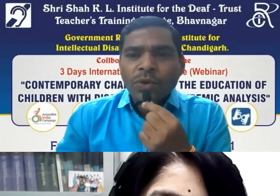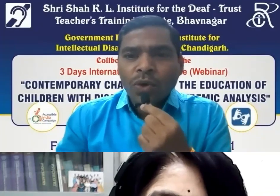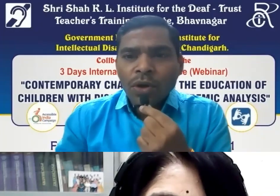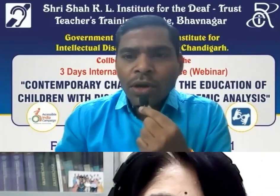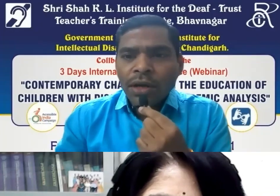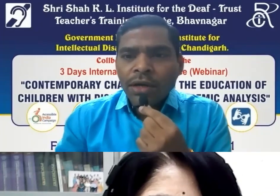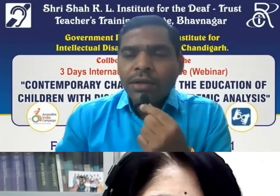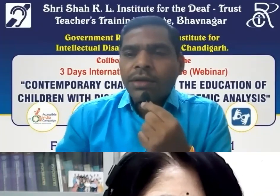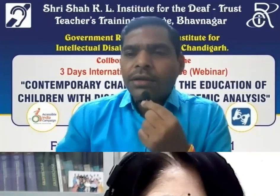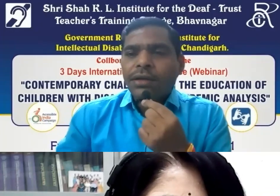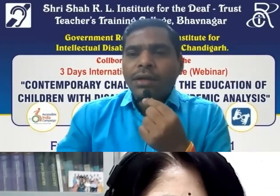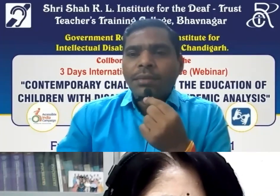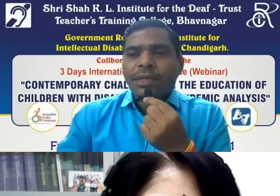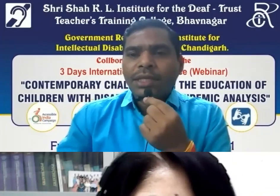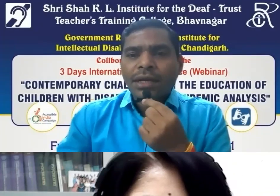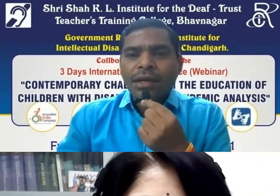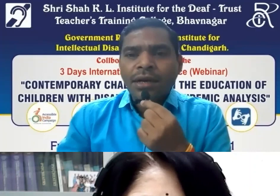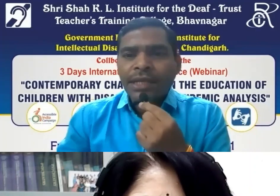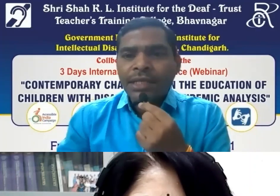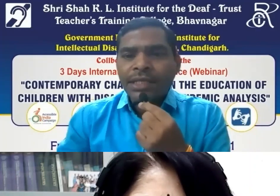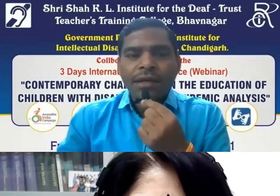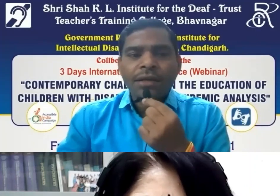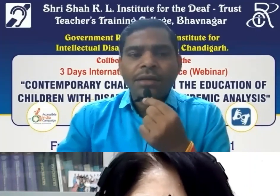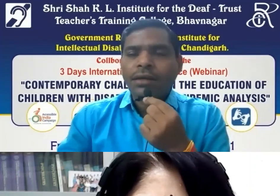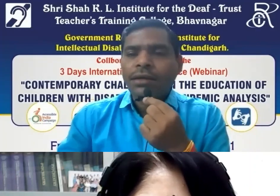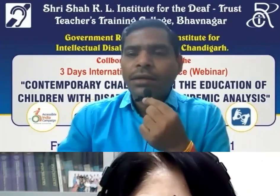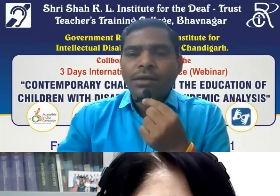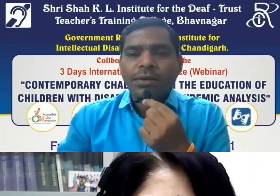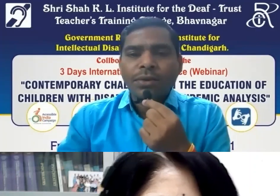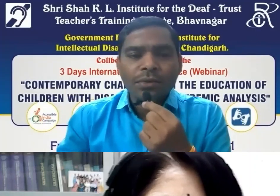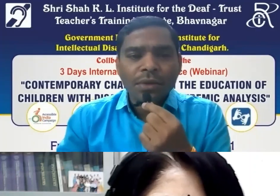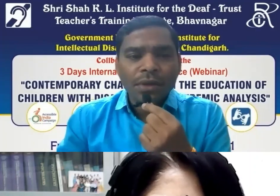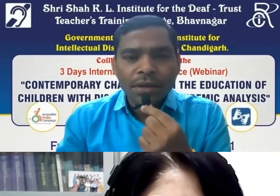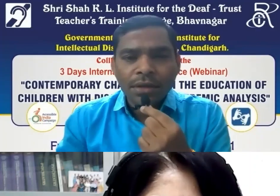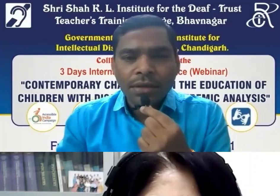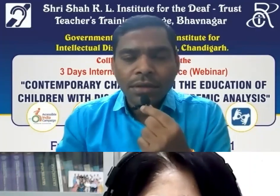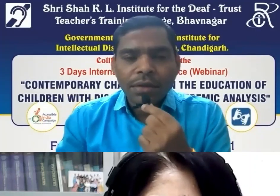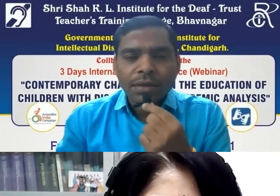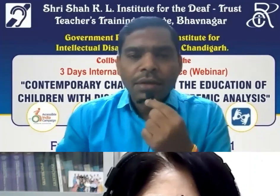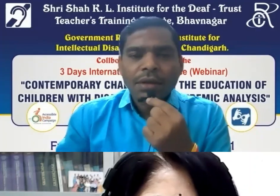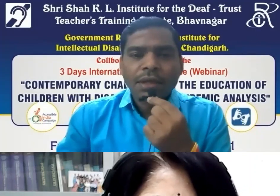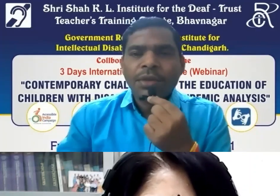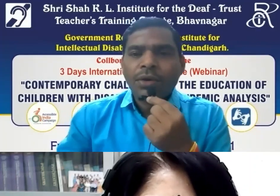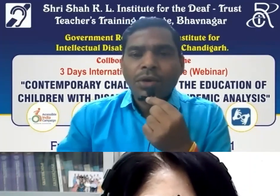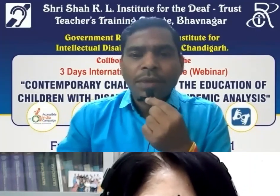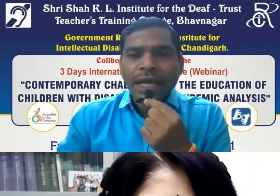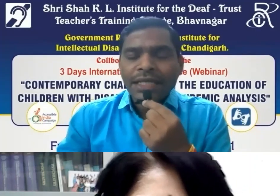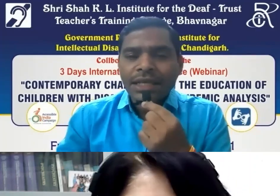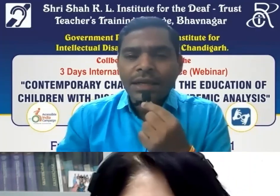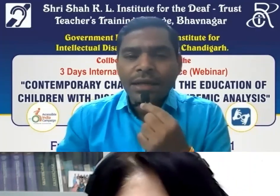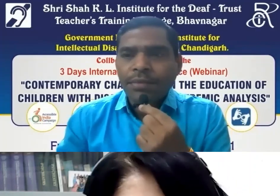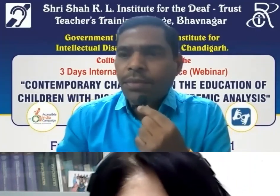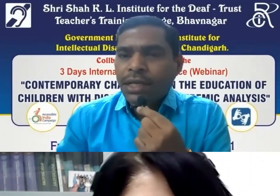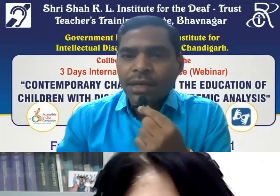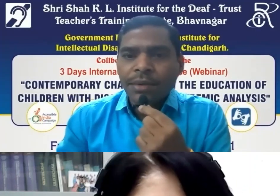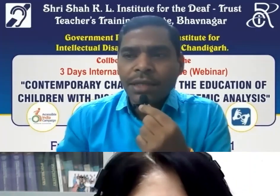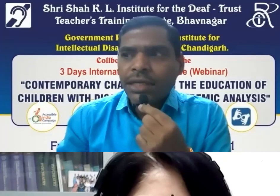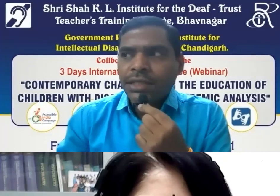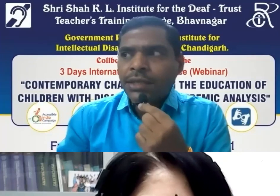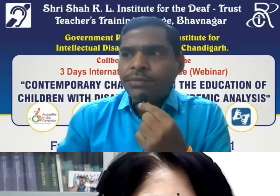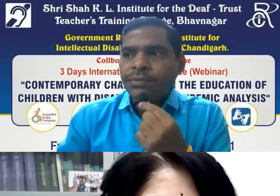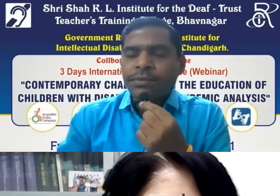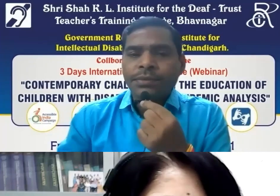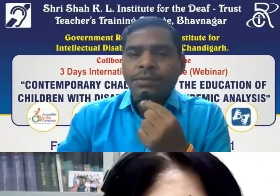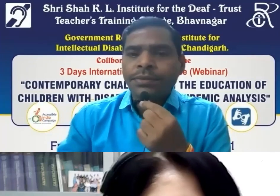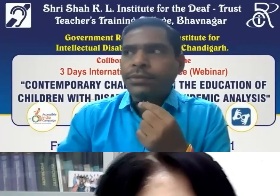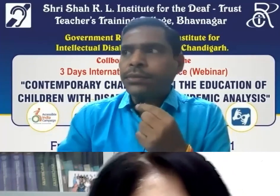I would like to call Mrs. Kavita Shah to give the vote of thanks. Please, Kavita Shah